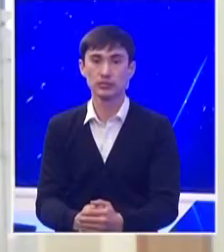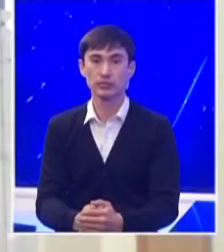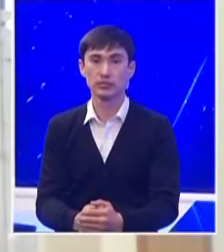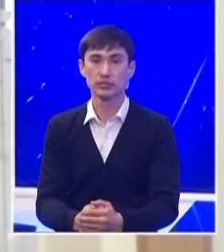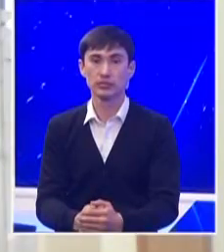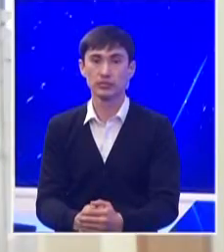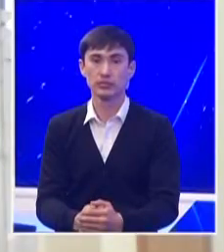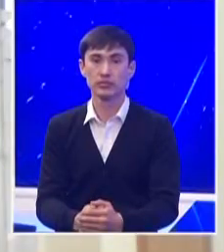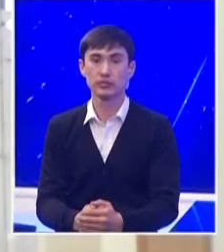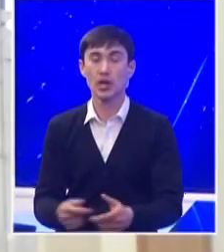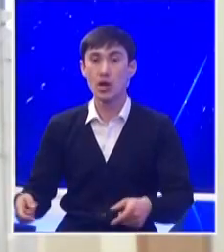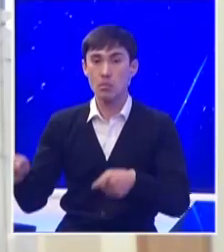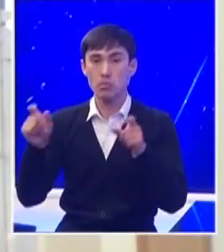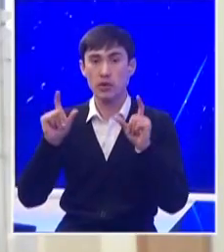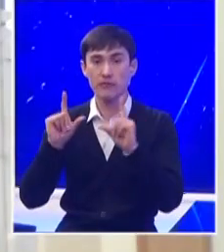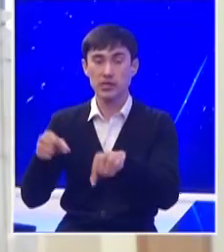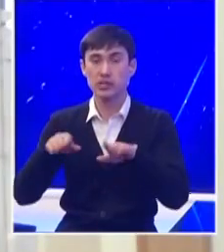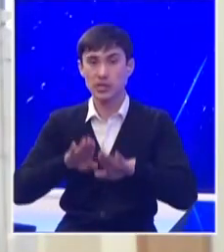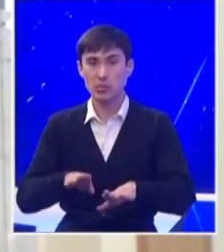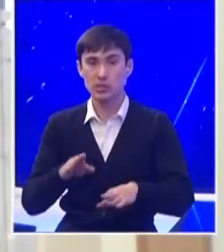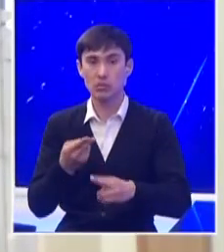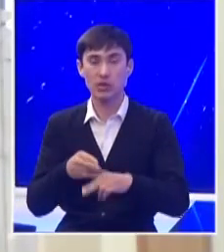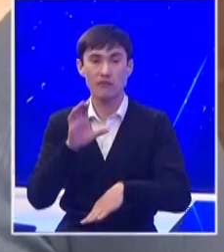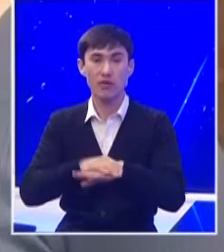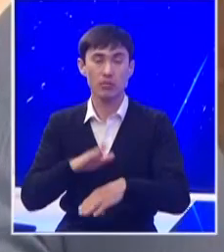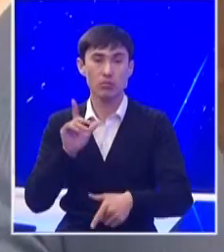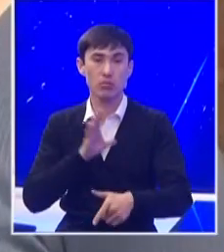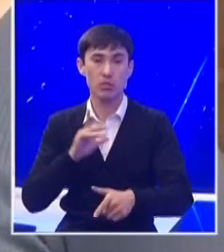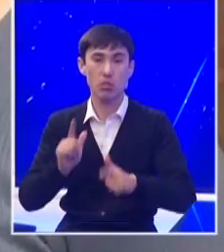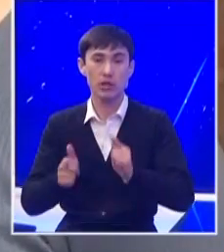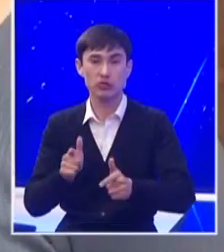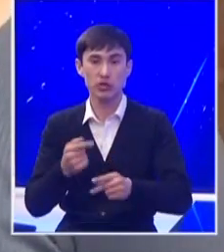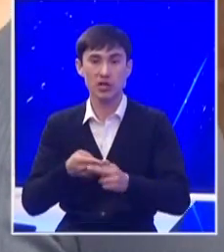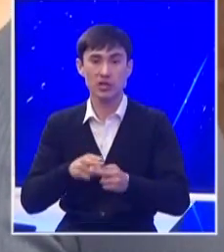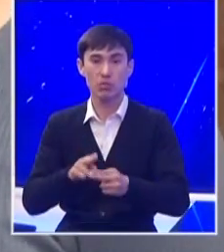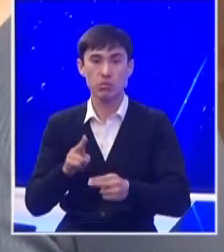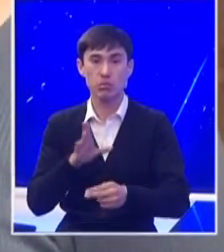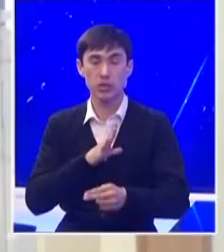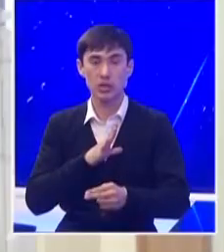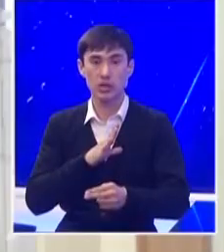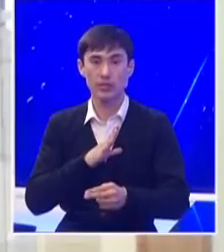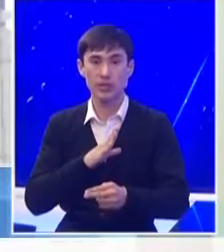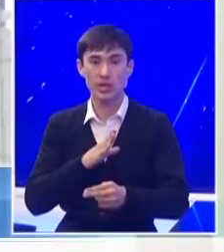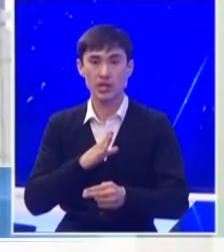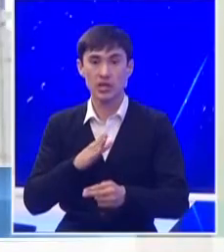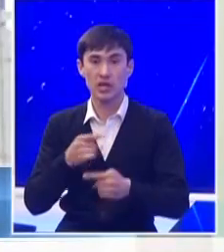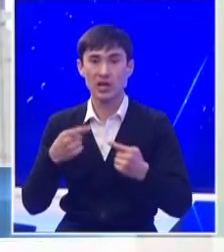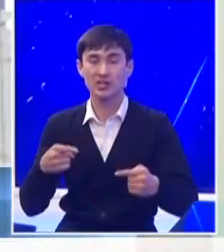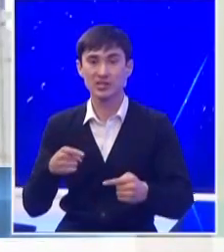При выезде на место, получается, данный факт был подтвержден. В основном это молоть частяковых видов